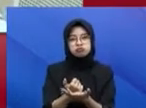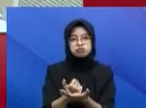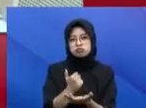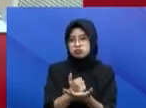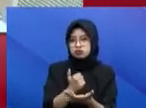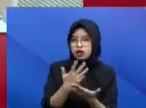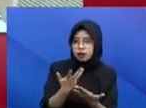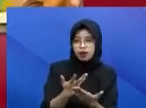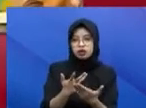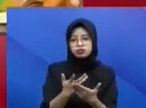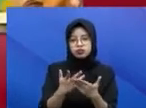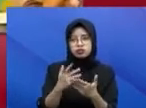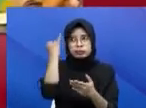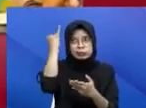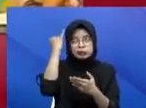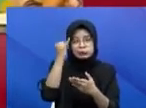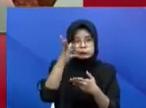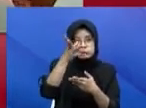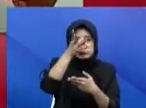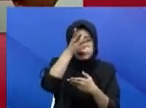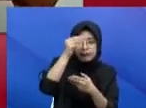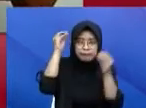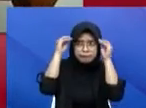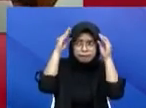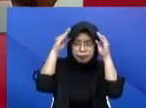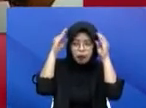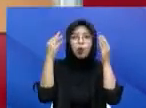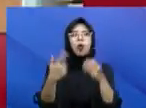Kementerian Kesehatan untuk meningkatkan pemeriksaan tes kita.